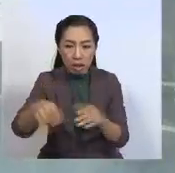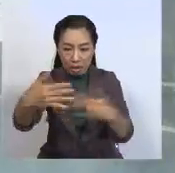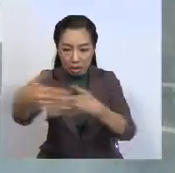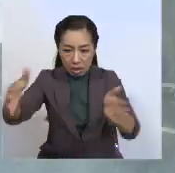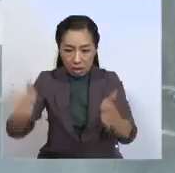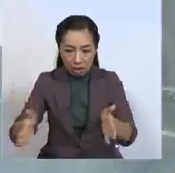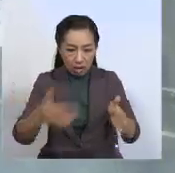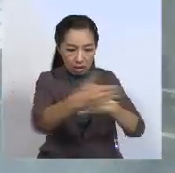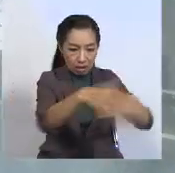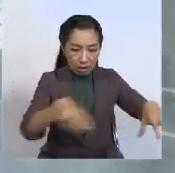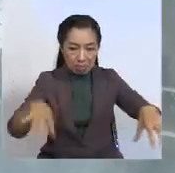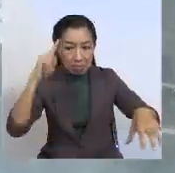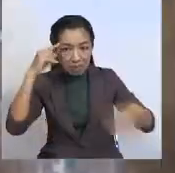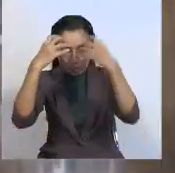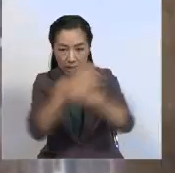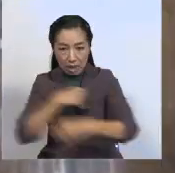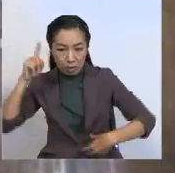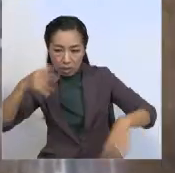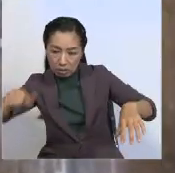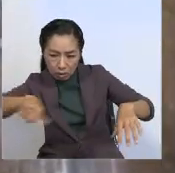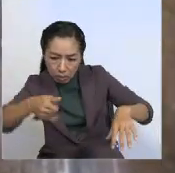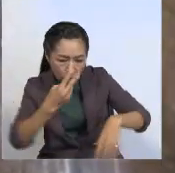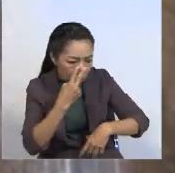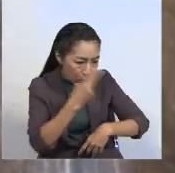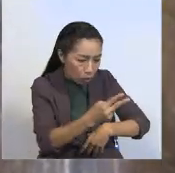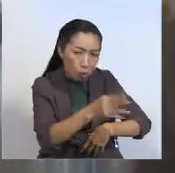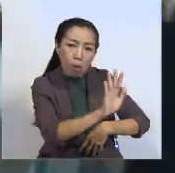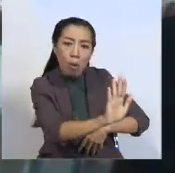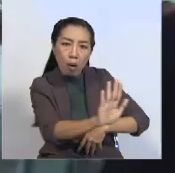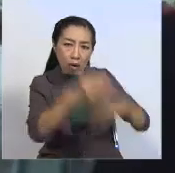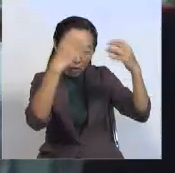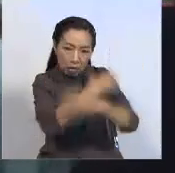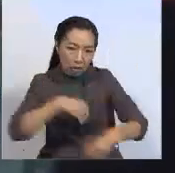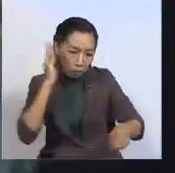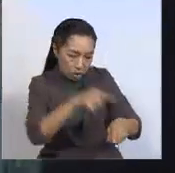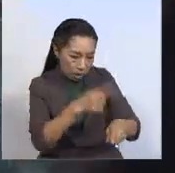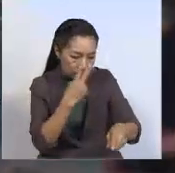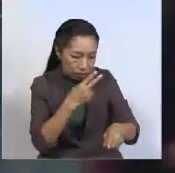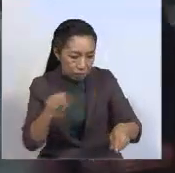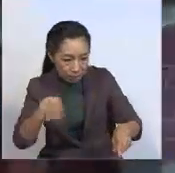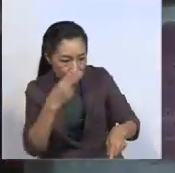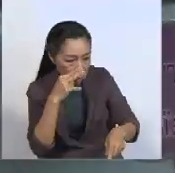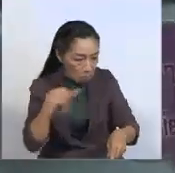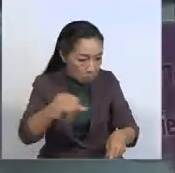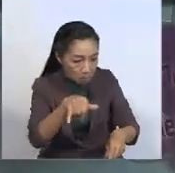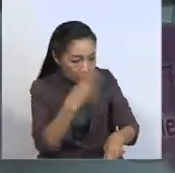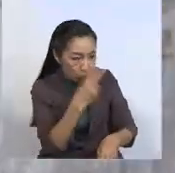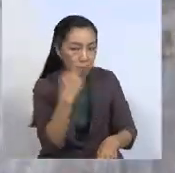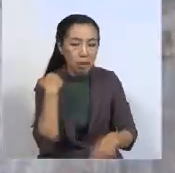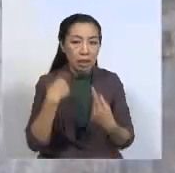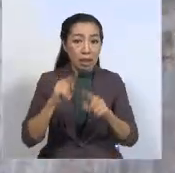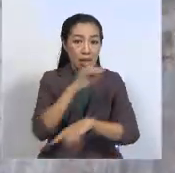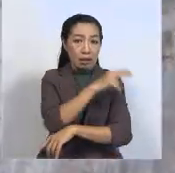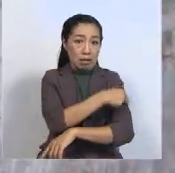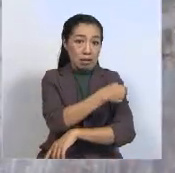งของช่วงและหลินหุยแต่ในส่วนของพฤติกรรมโดยทั่วไปเจ้าหน้าที่ผู้ดูแลบอกว่ายังเป็นไปตามปกติซึ่งสัตวแพทย์และเจ้าหน้าที่